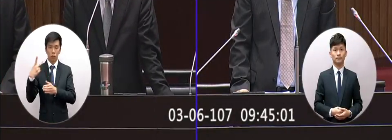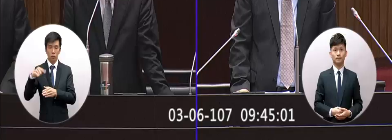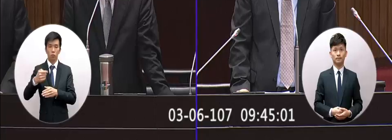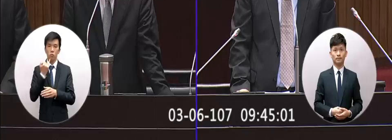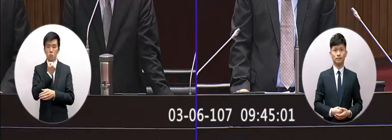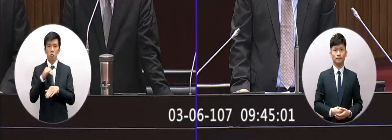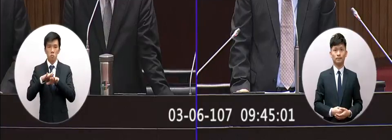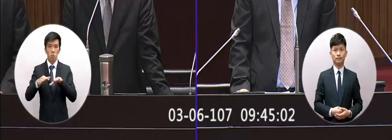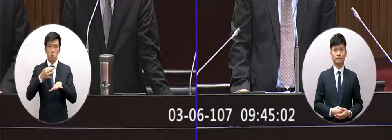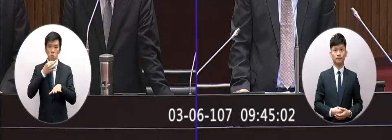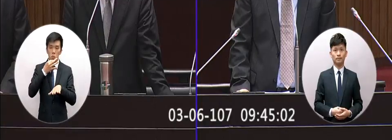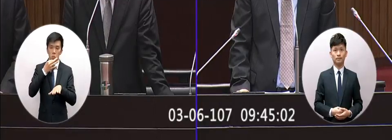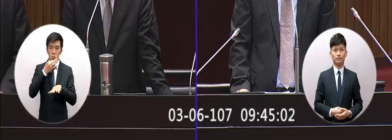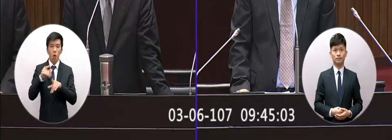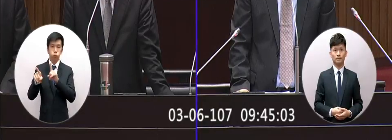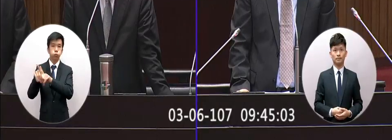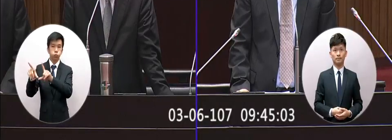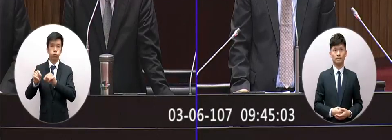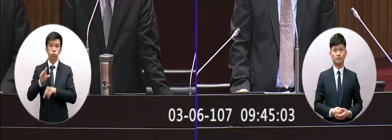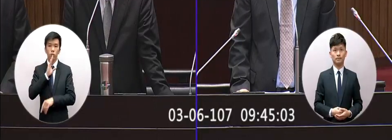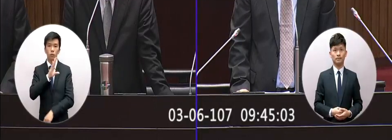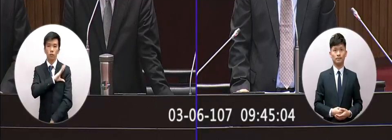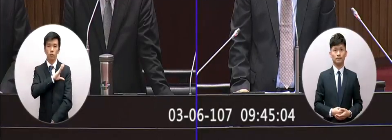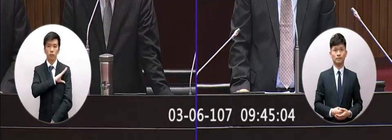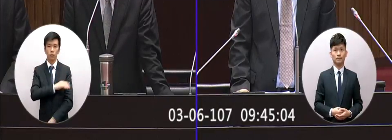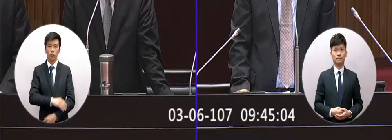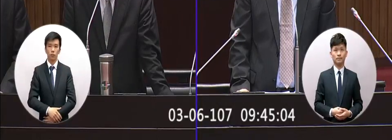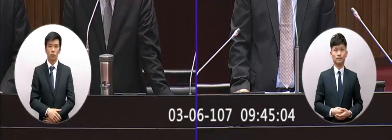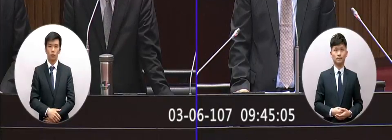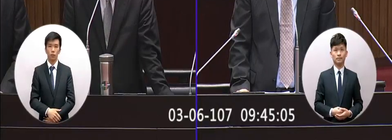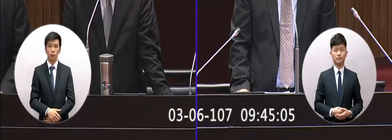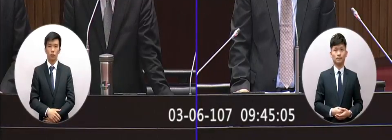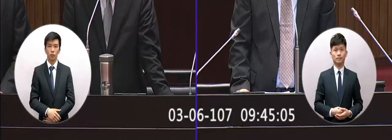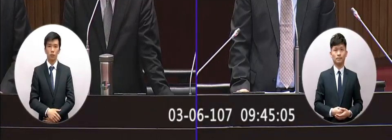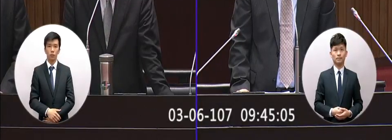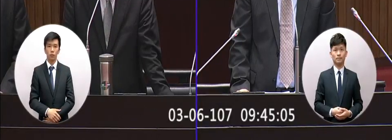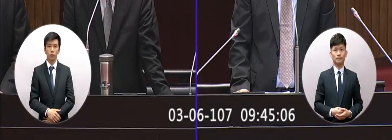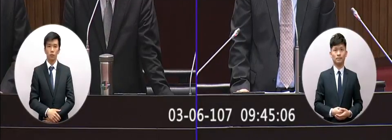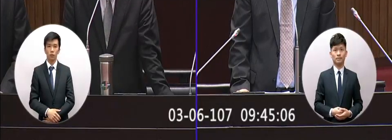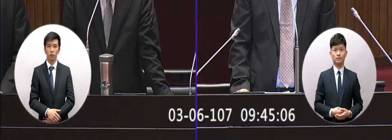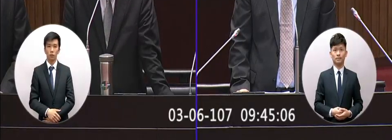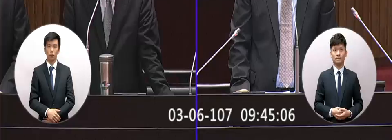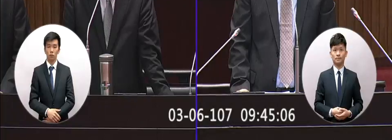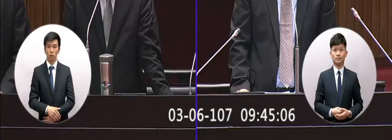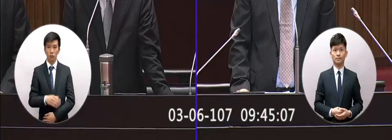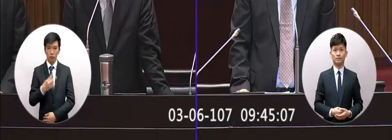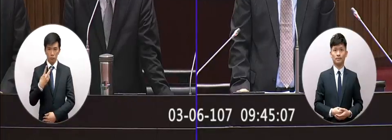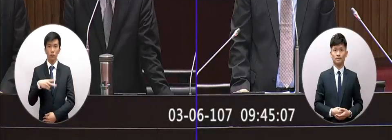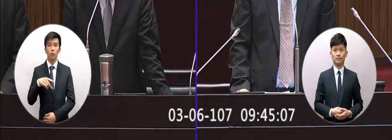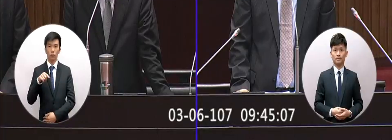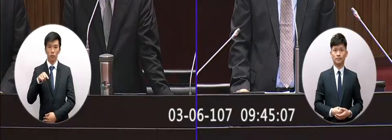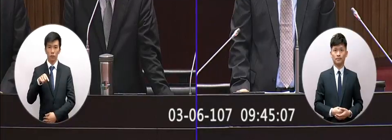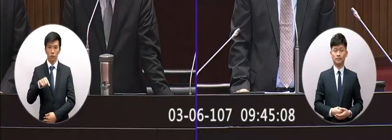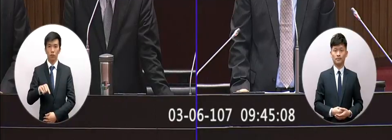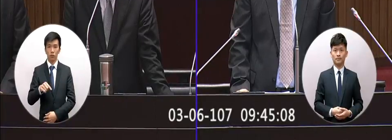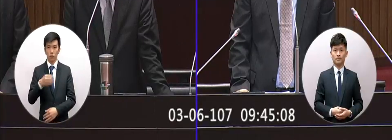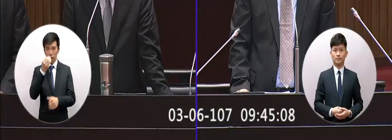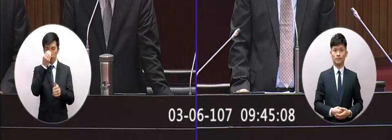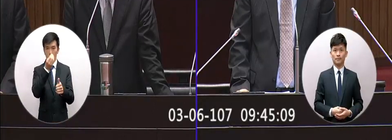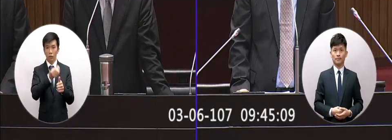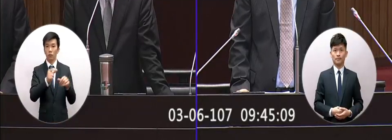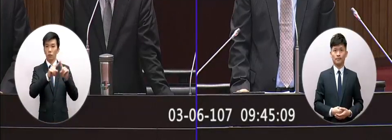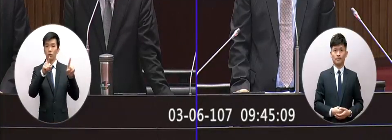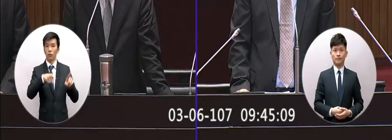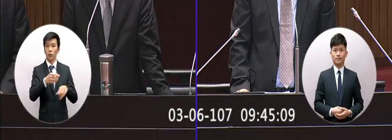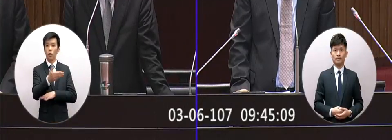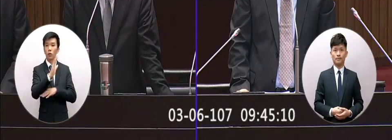上面的需求啦。好，那所以呢，我们也请了这个政委哈、哦，张景生